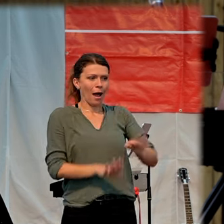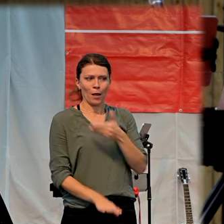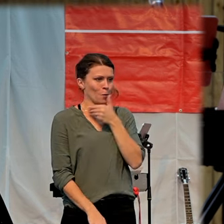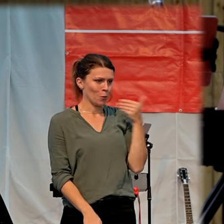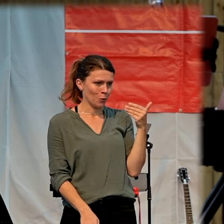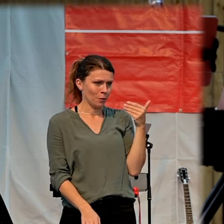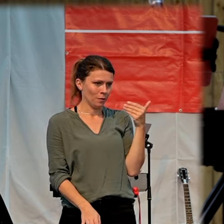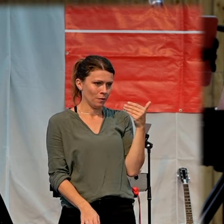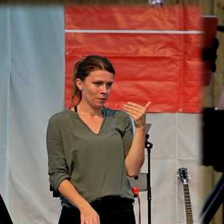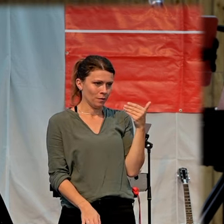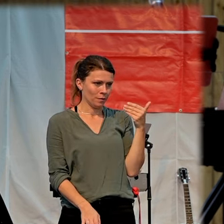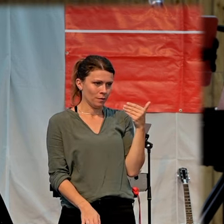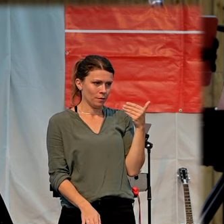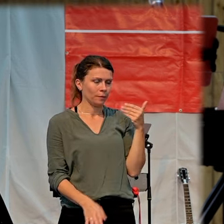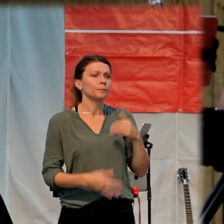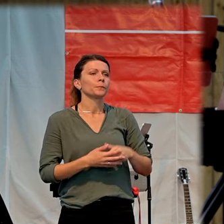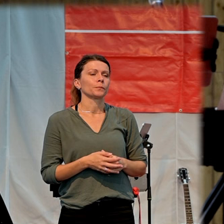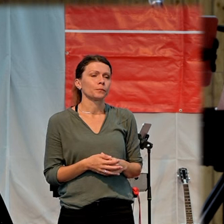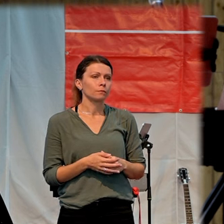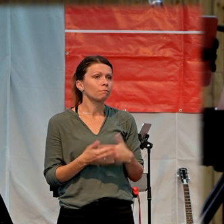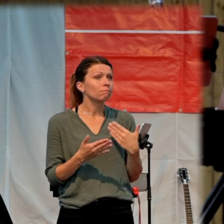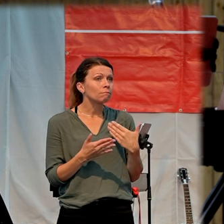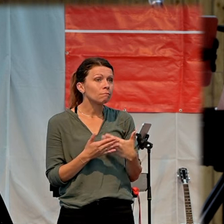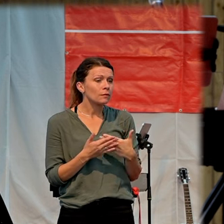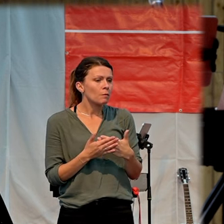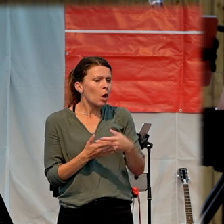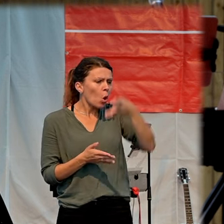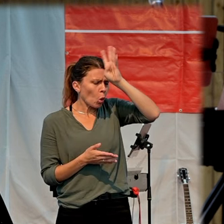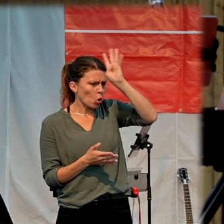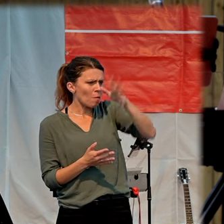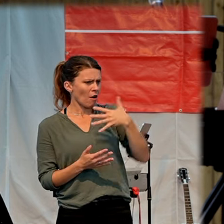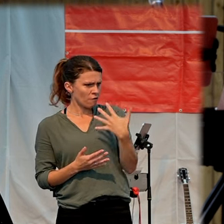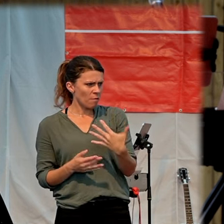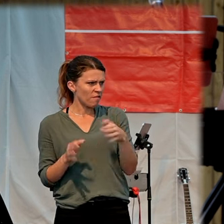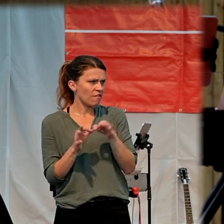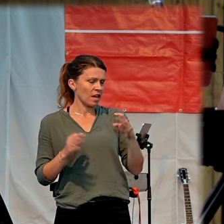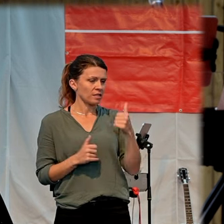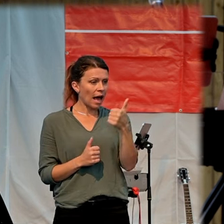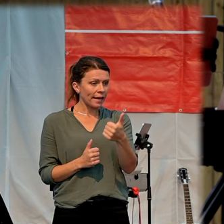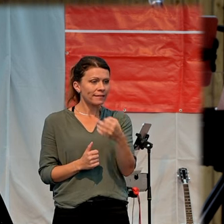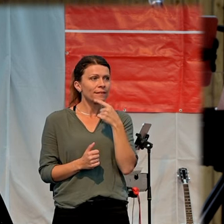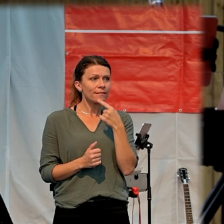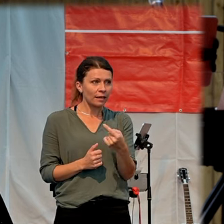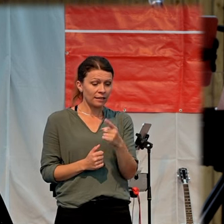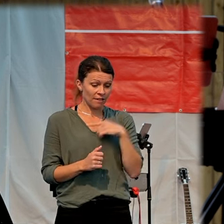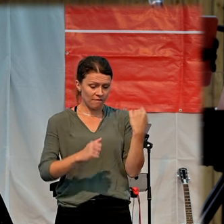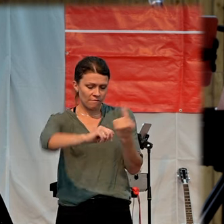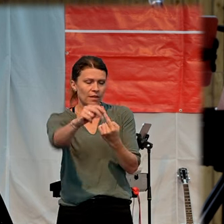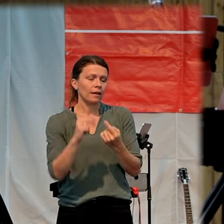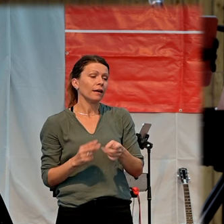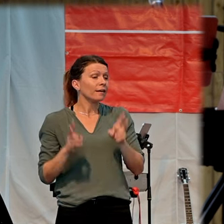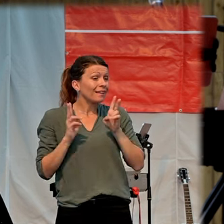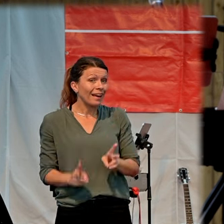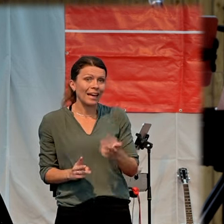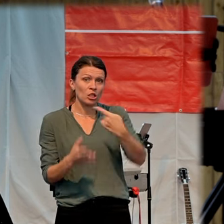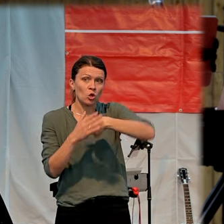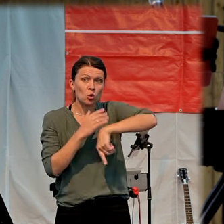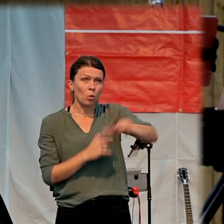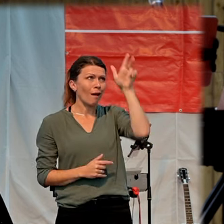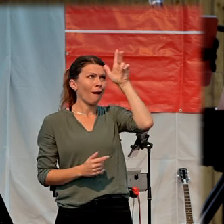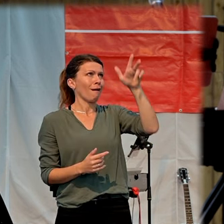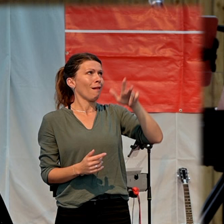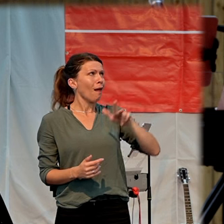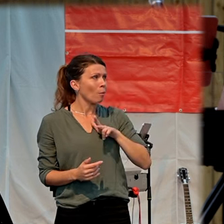So bekennen wir mit den neutestamentlichen Worten, Römer 5, Vers 1, da wir nun gerecht gemacht sind durch den Glauben, haben